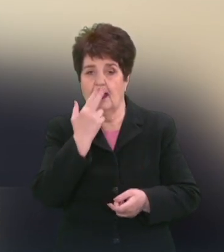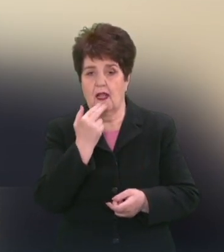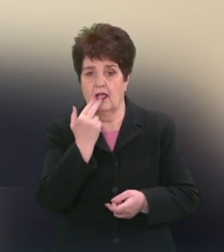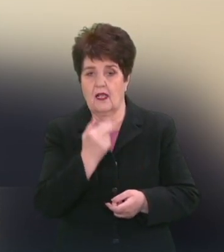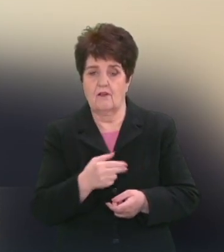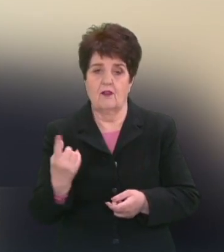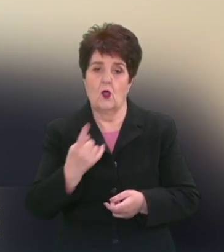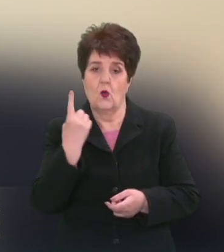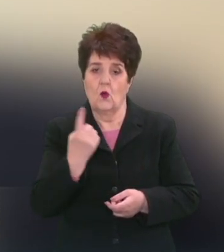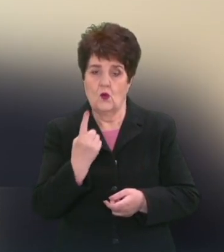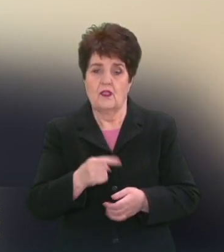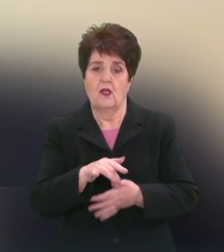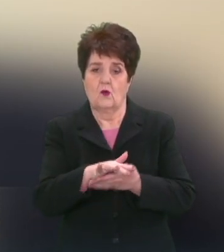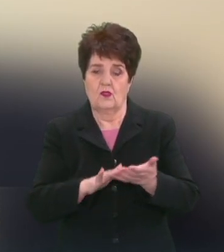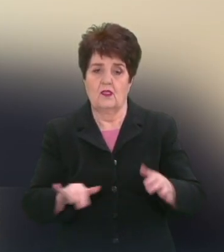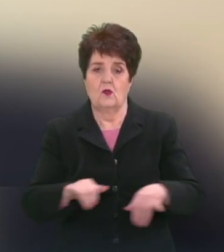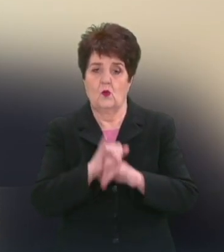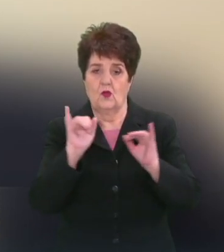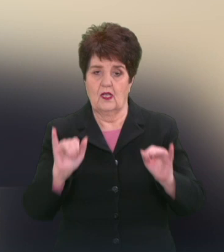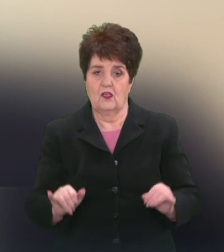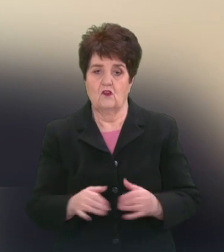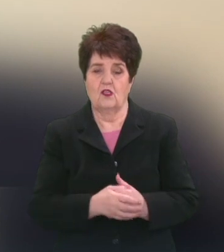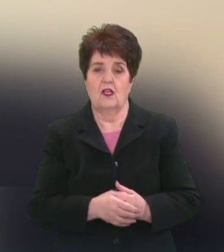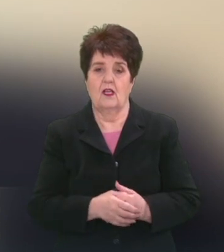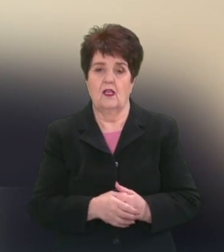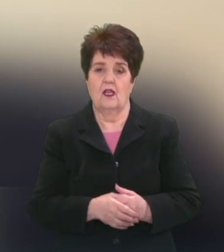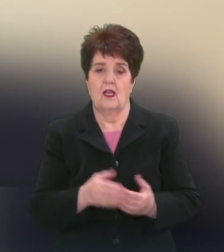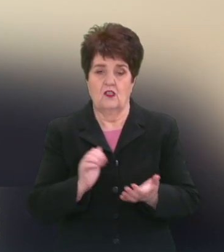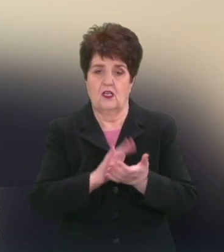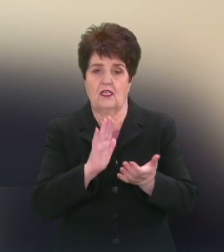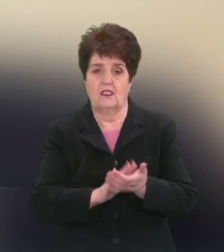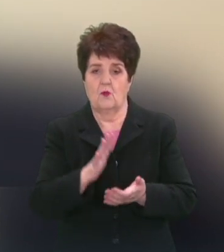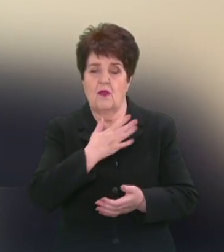este una în continuă creștere și iată că înregistrăm tot mai